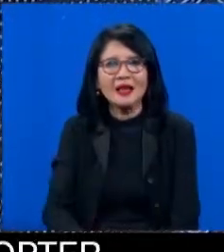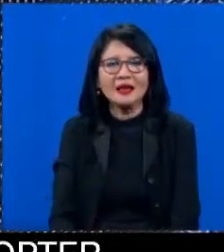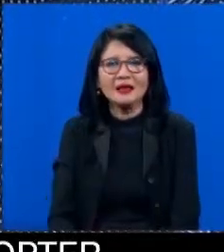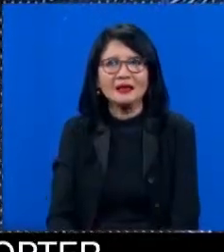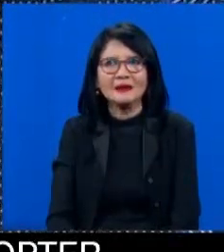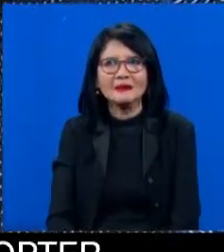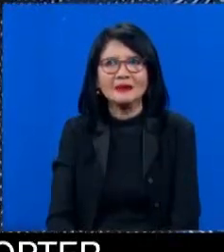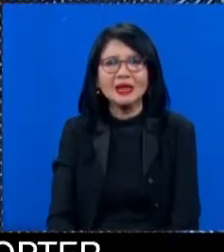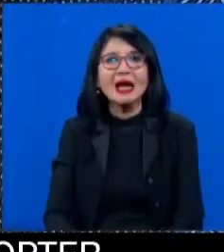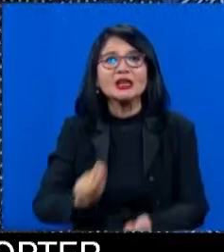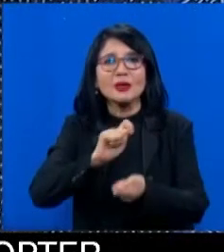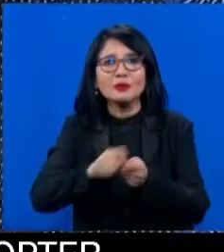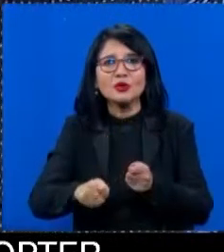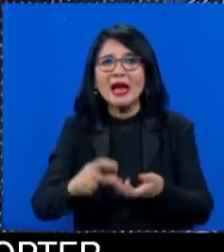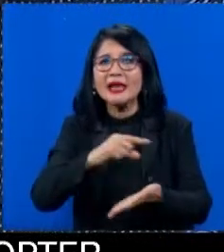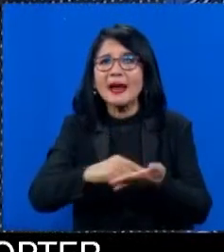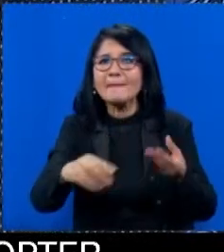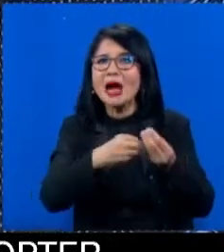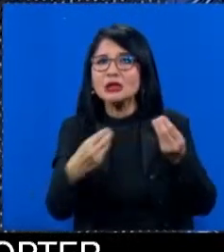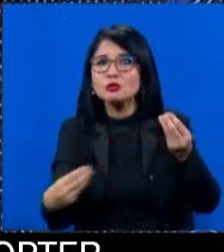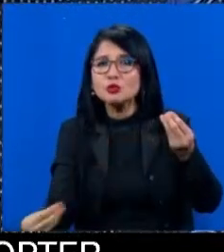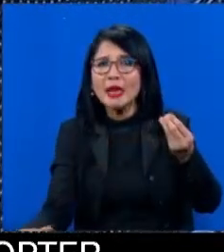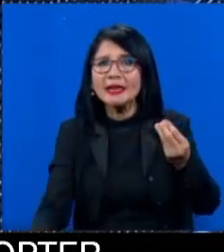terbentuknya marga itu ya saya ceritakan tadi memang